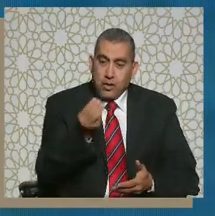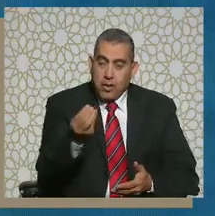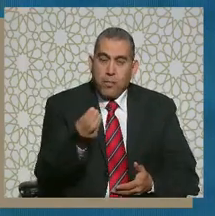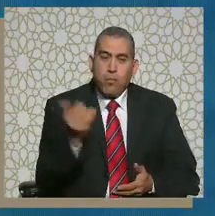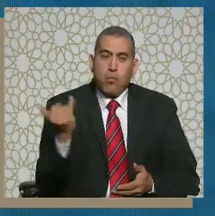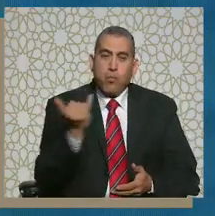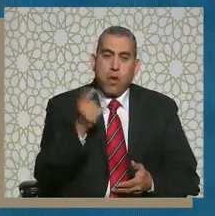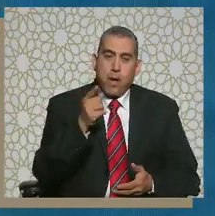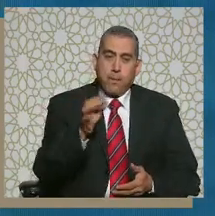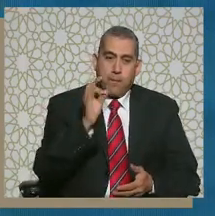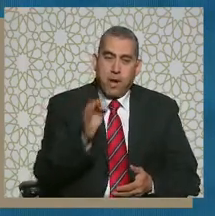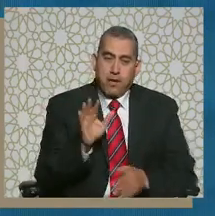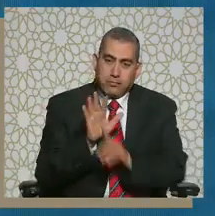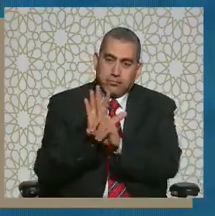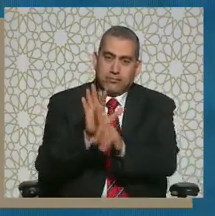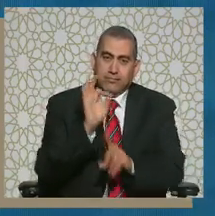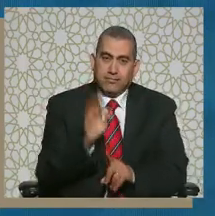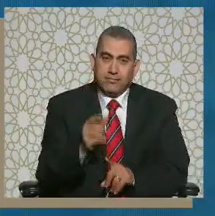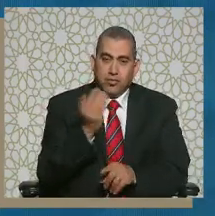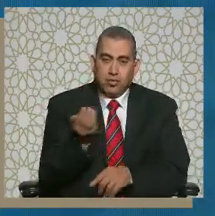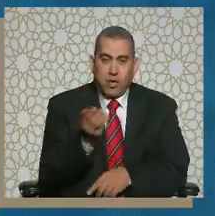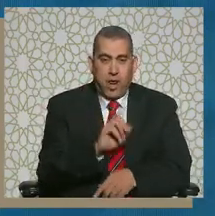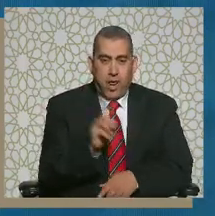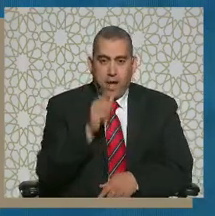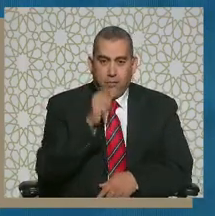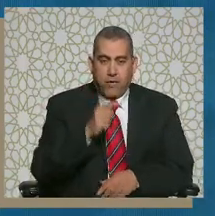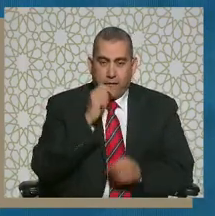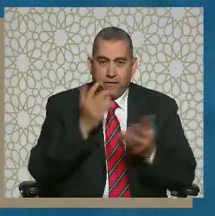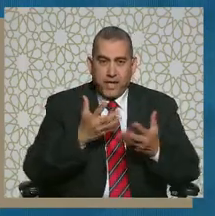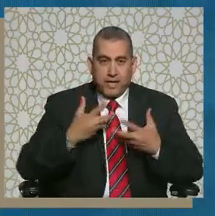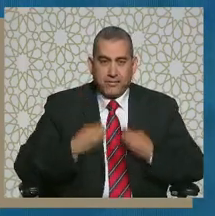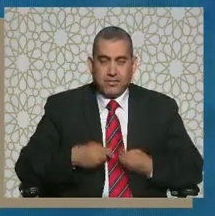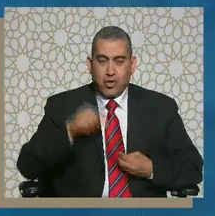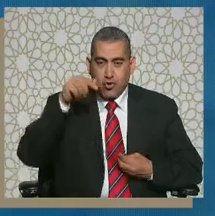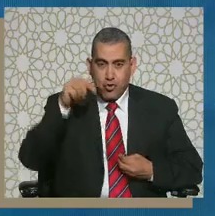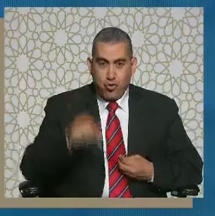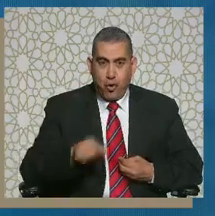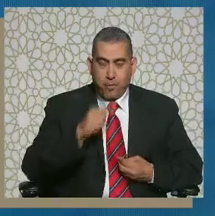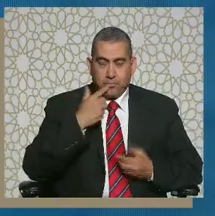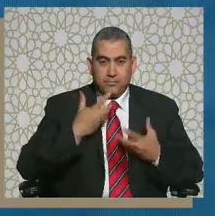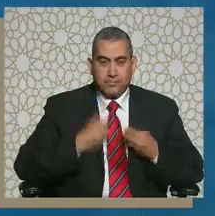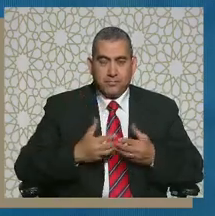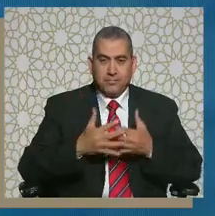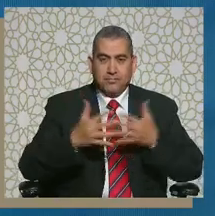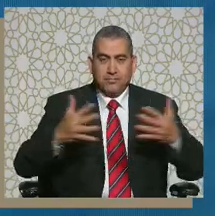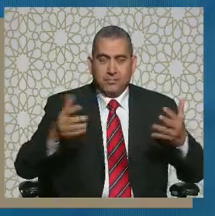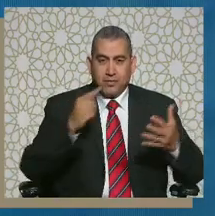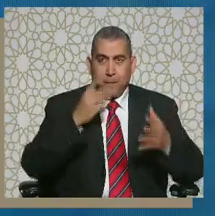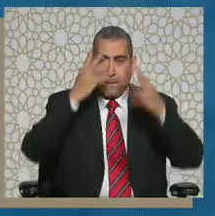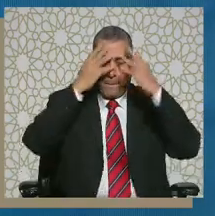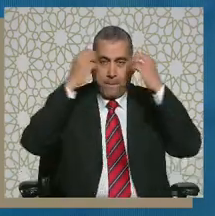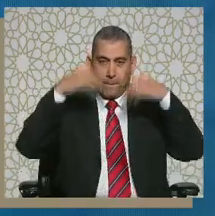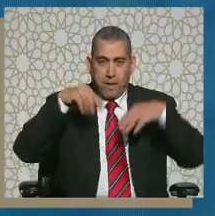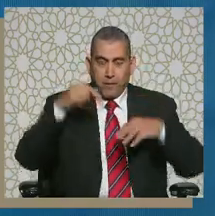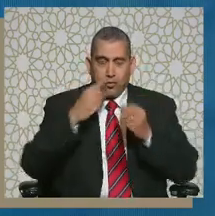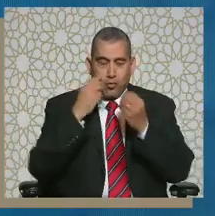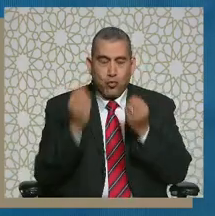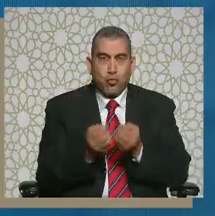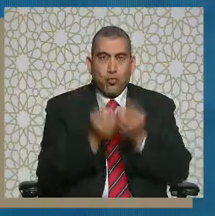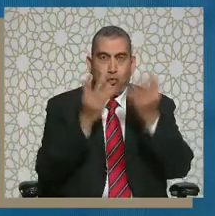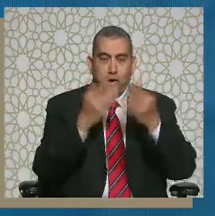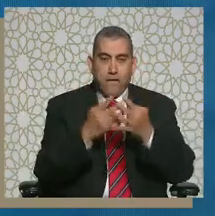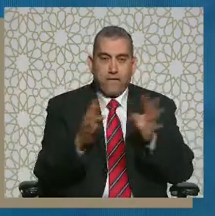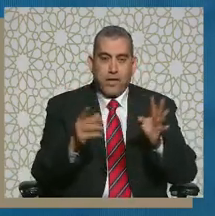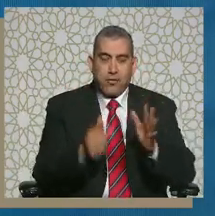ايه مهم جدا ان احنا نجعل هذا اليوم يوم سعه ويوم بركه ويوم نور ويوم فتح